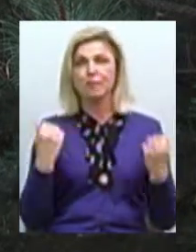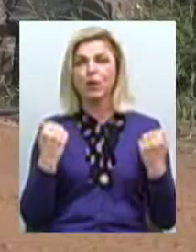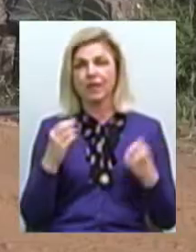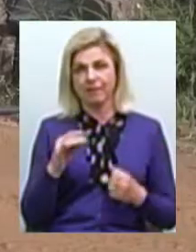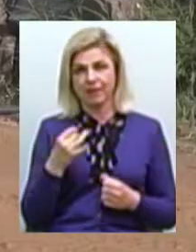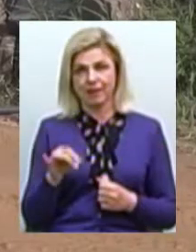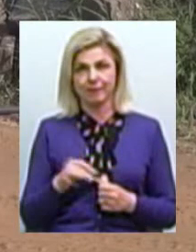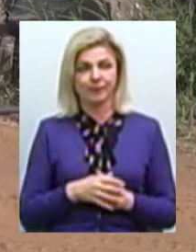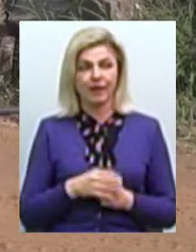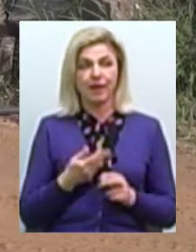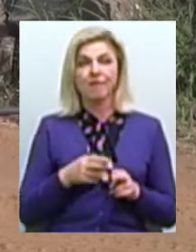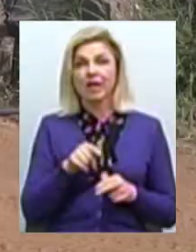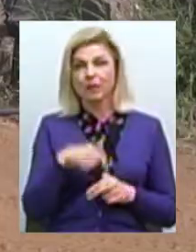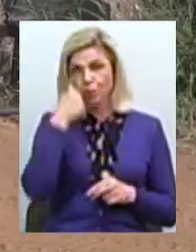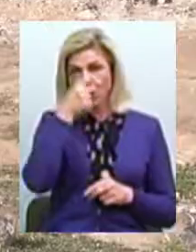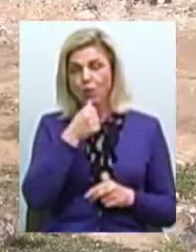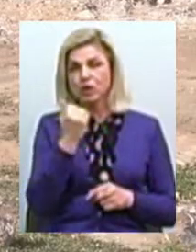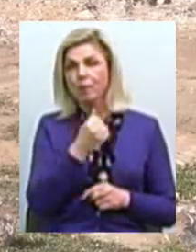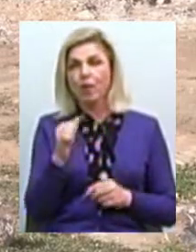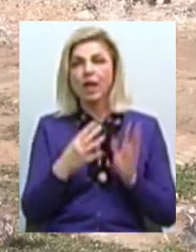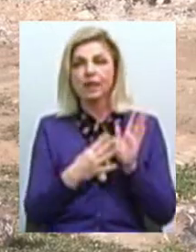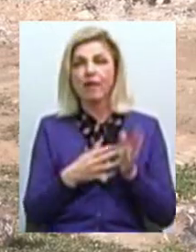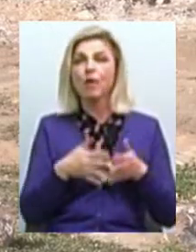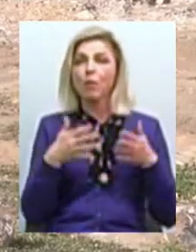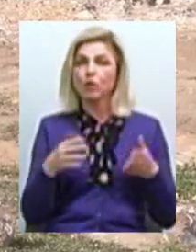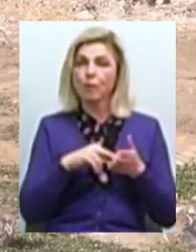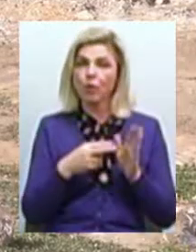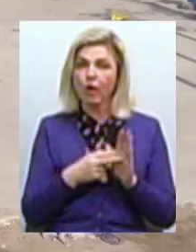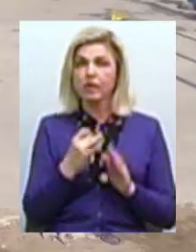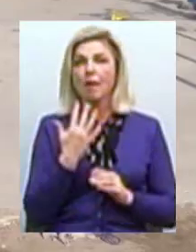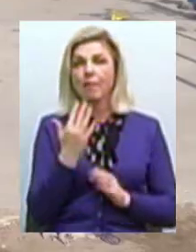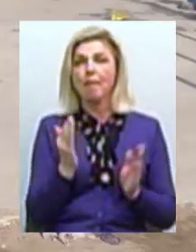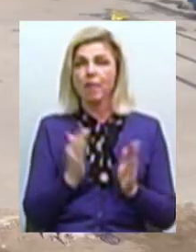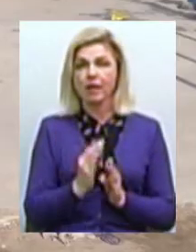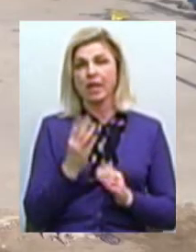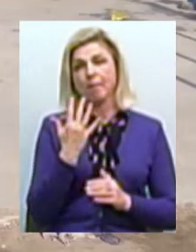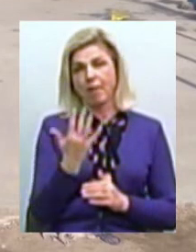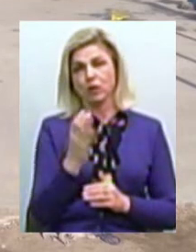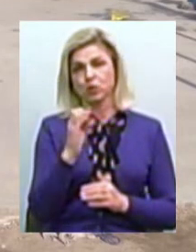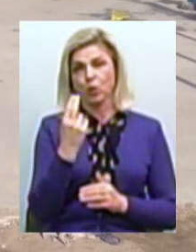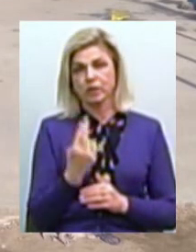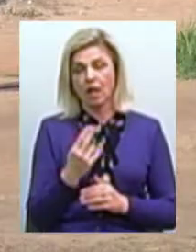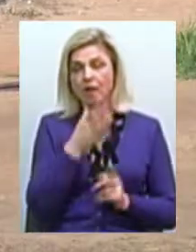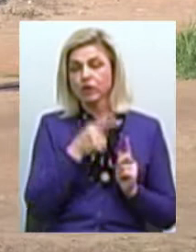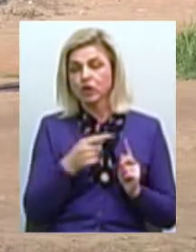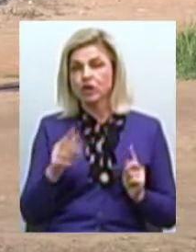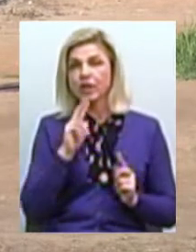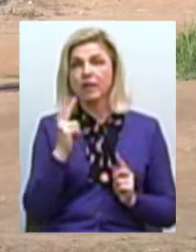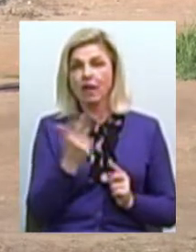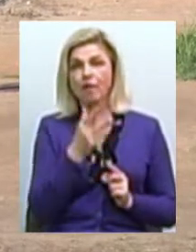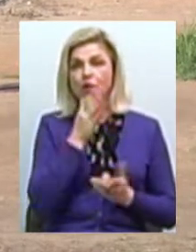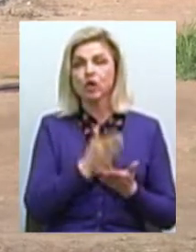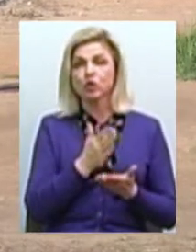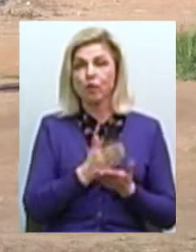спортивний. У цьому ж році перемогли 9 великих проєктів, 16 малих та 5 соціальних. Протягом останніх 3 років від часу існування